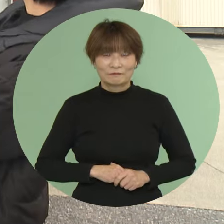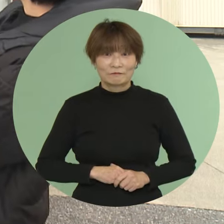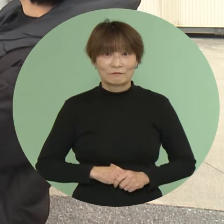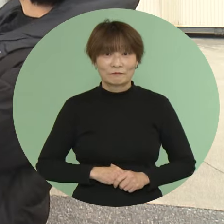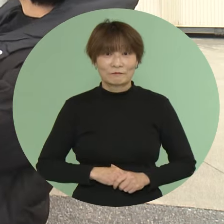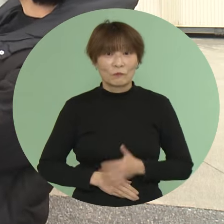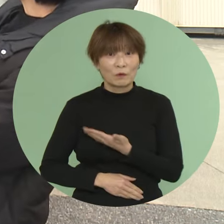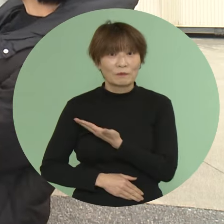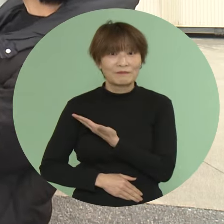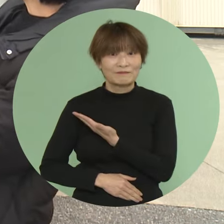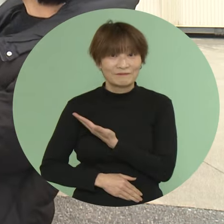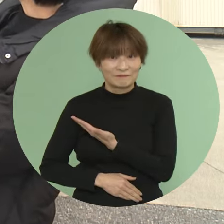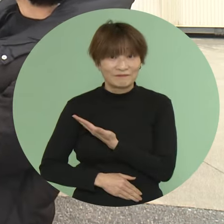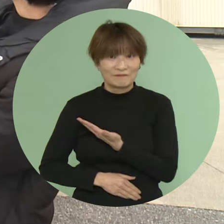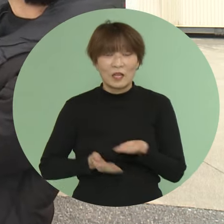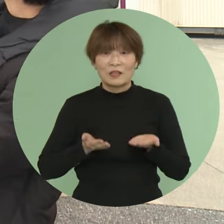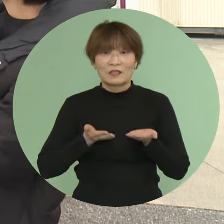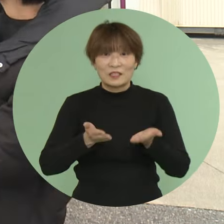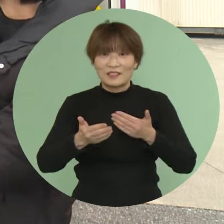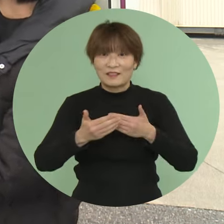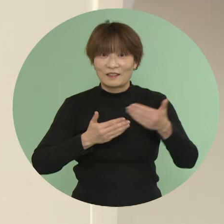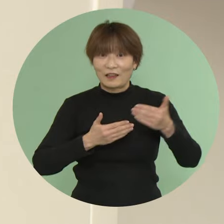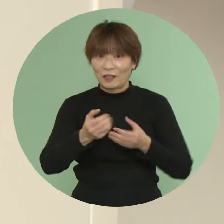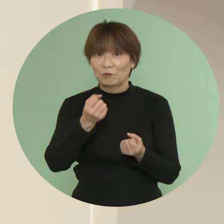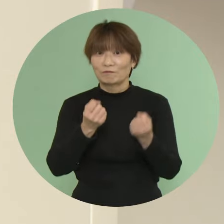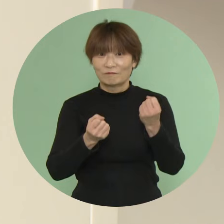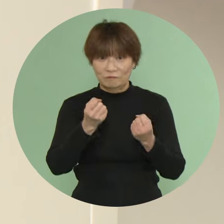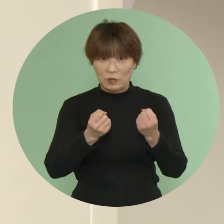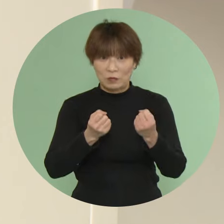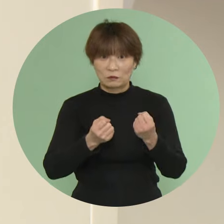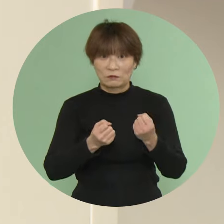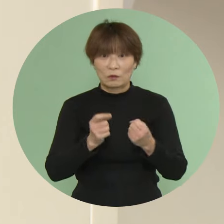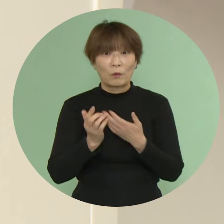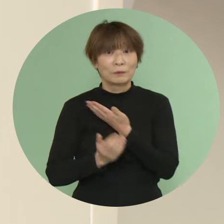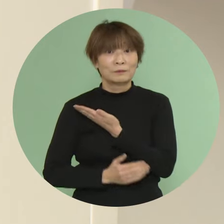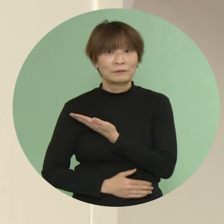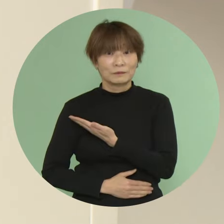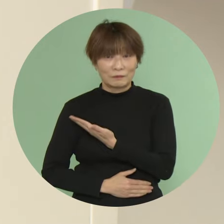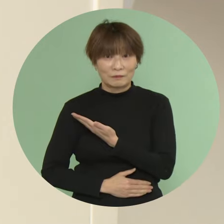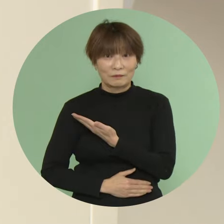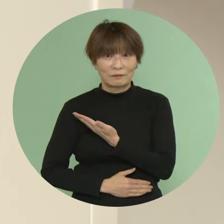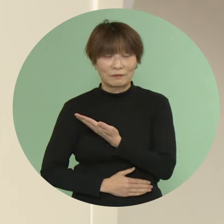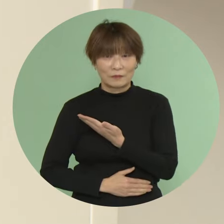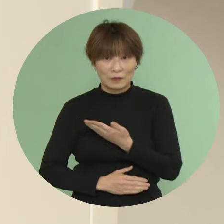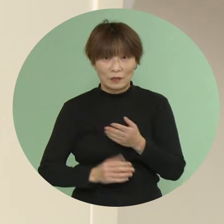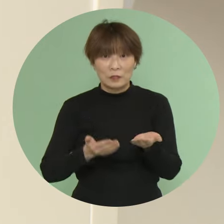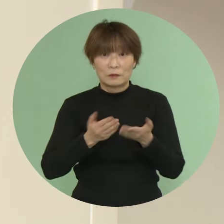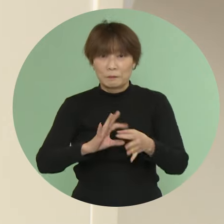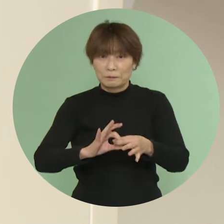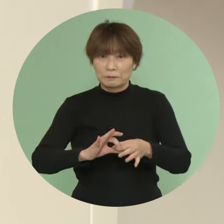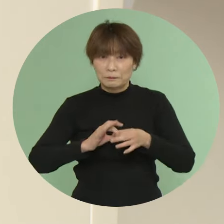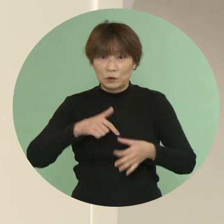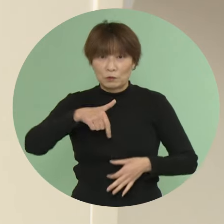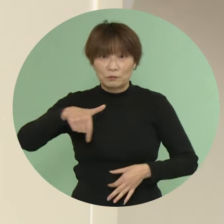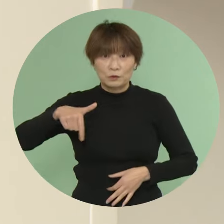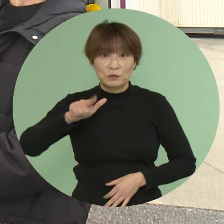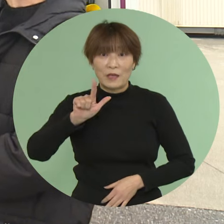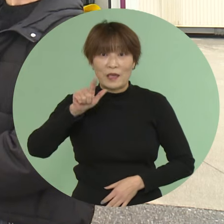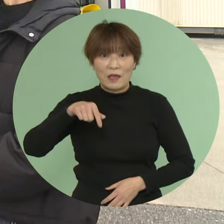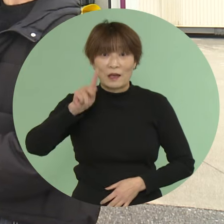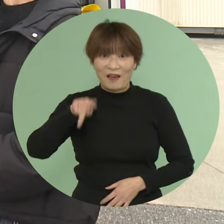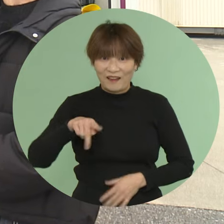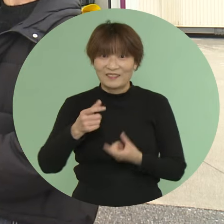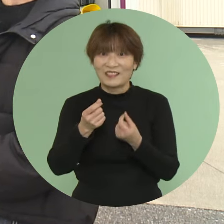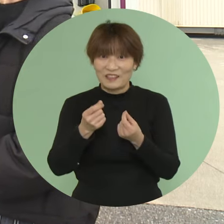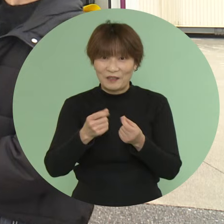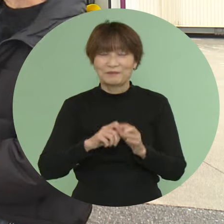我々の後ろにあるのが地震体験車で、そして奥の上にあるのが感震ブレーカーですね。 はい、